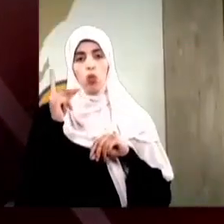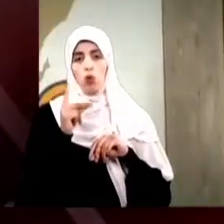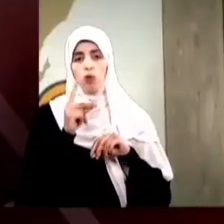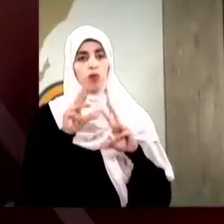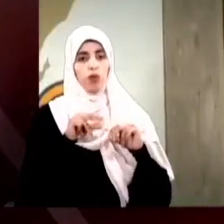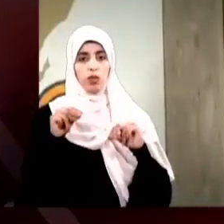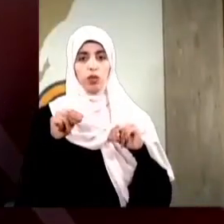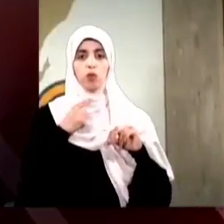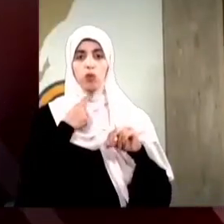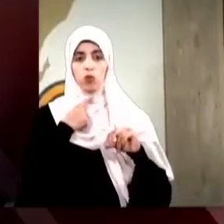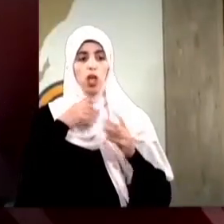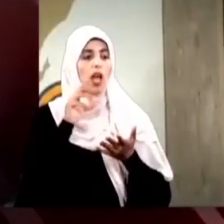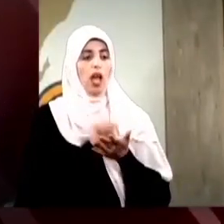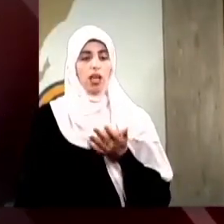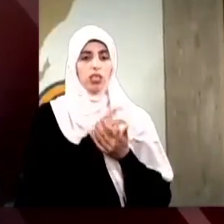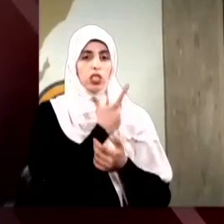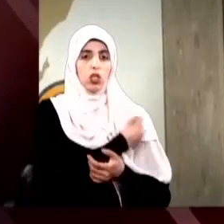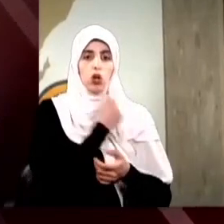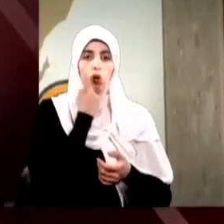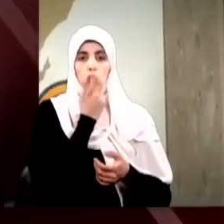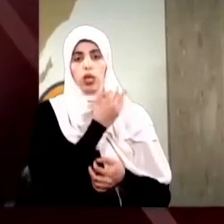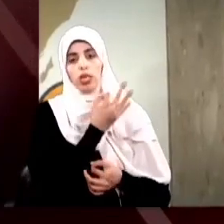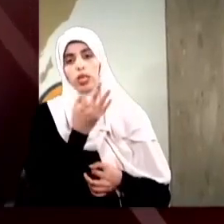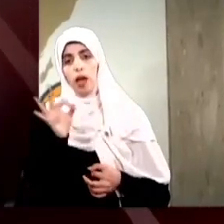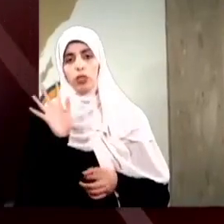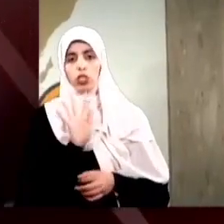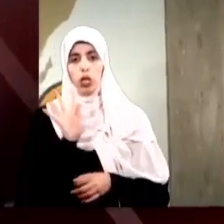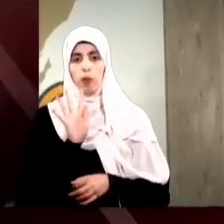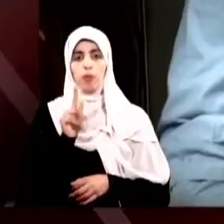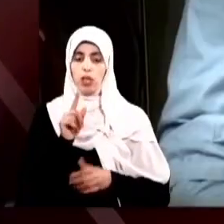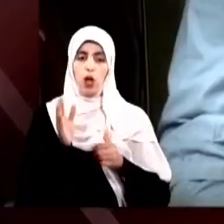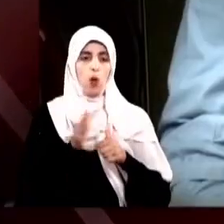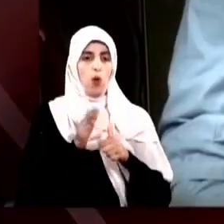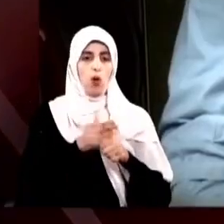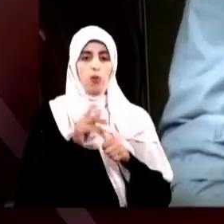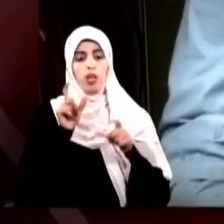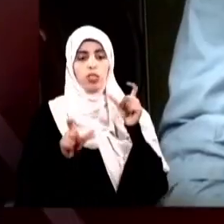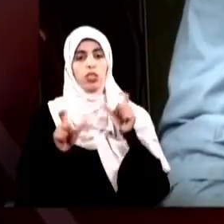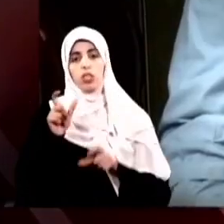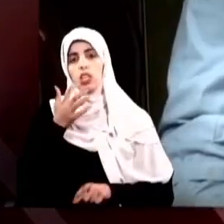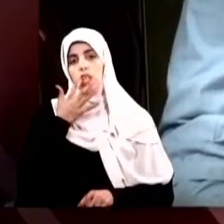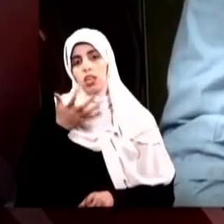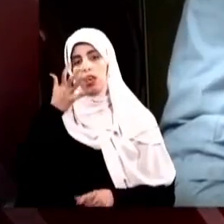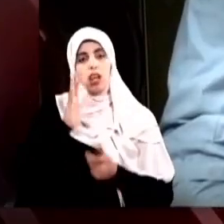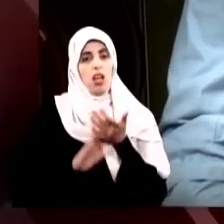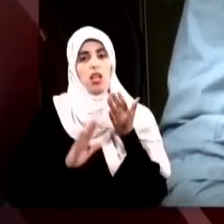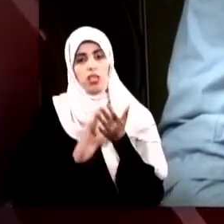العالم يتسابق أنه يوفر اللقاحات المطلوبة. طبعا الأولوية للفئات التي هي أكثر